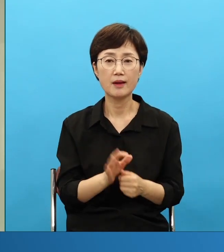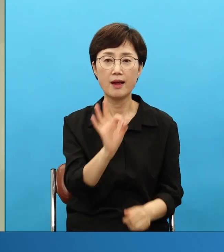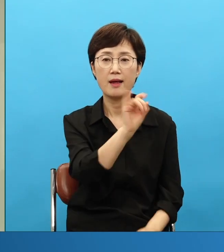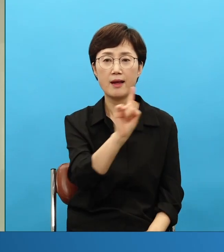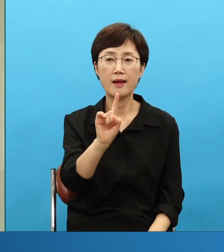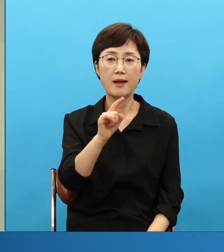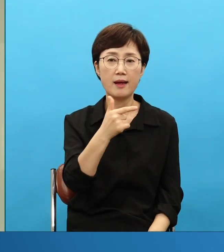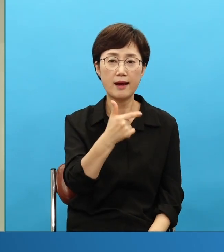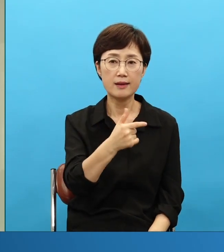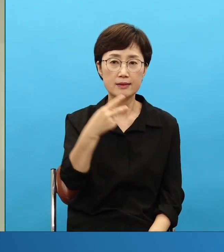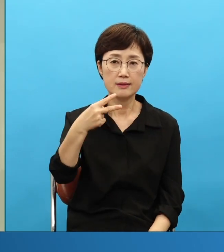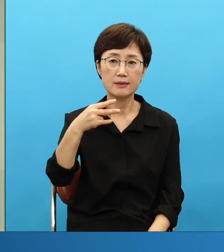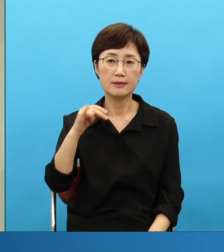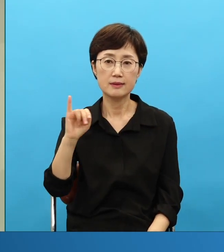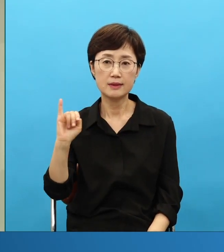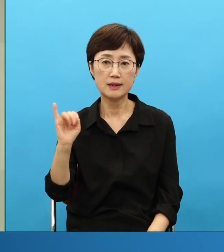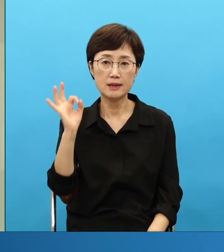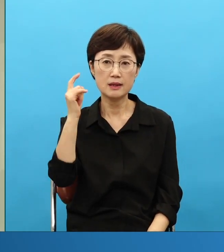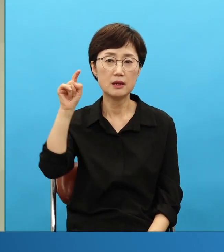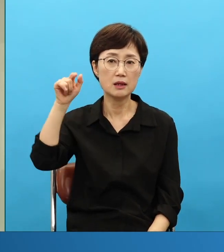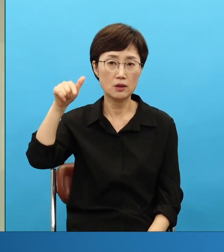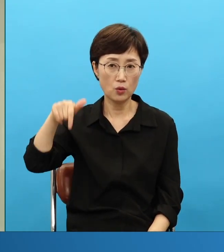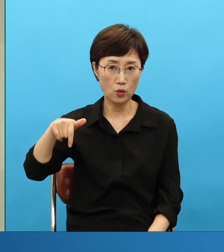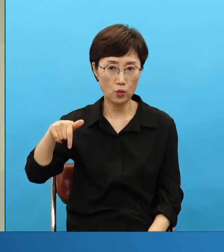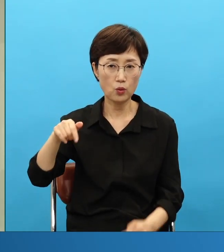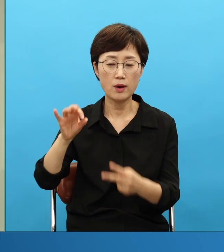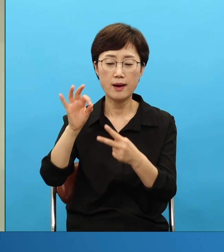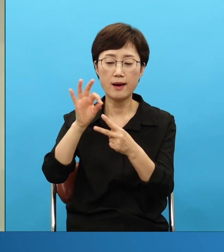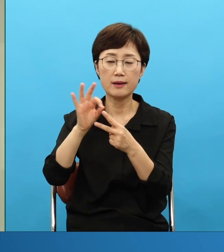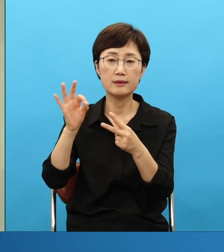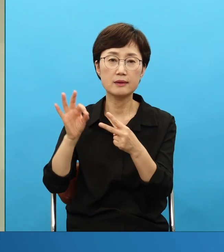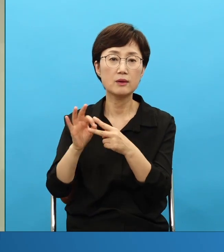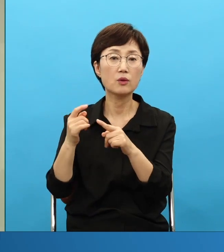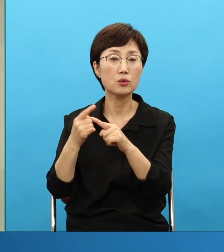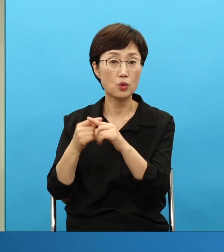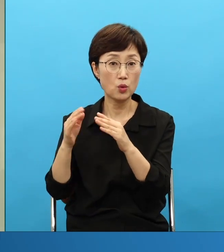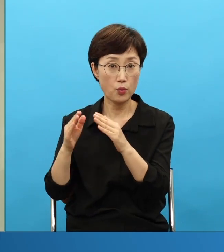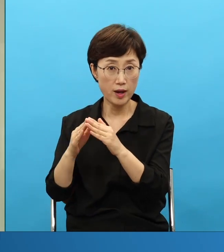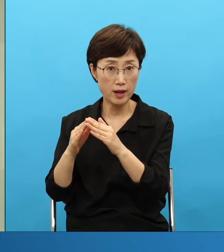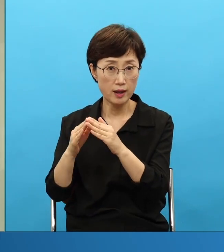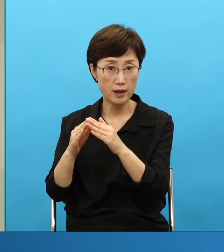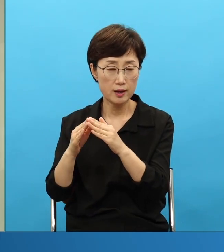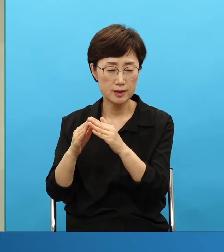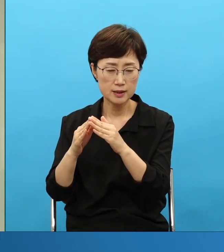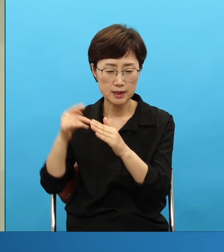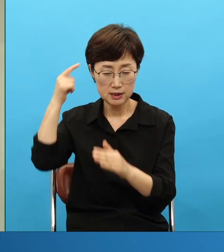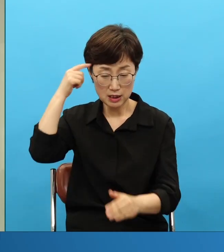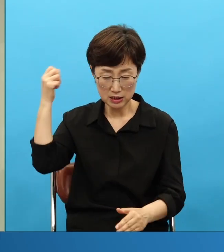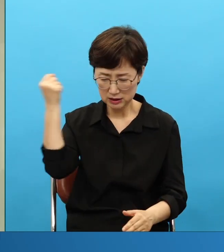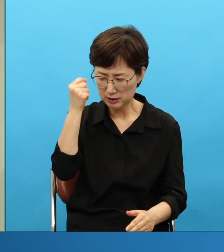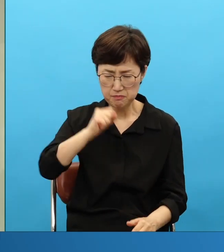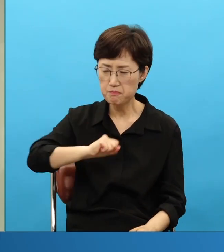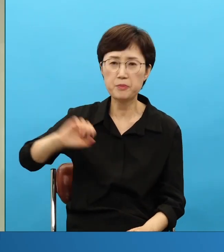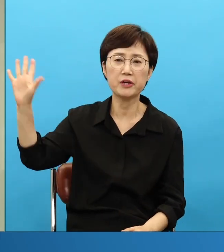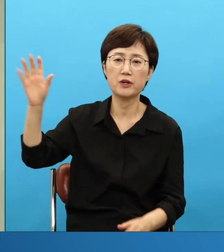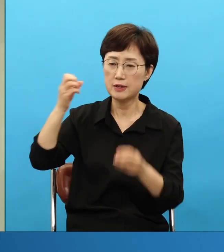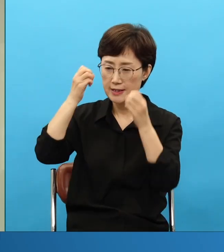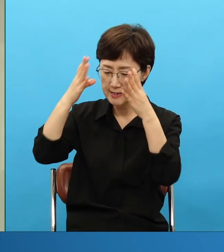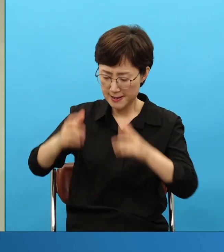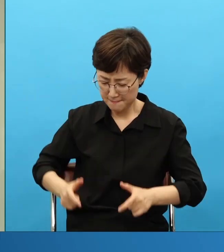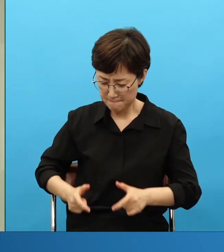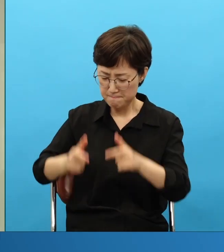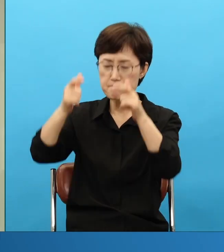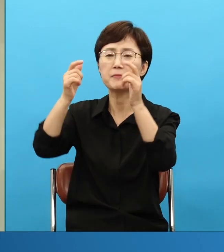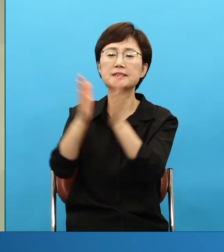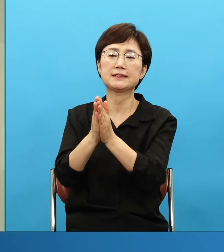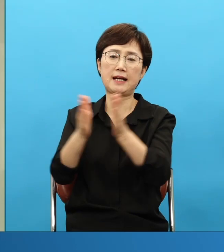교회는 완전히 망대를 바꾸어 The 버렸어요. Antioch church completely changed the partisan. 그러면 응답 옵니다. Then answers come. 여러분이 진짜